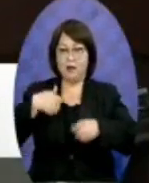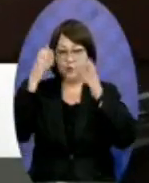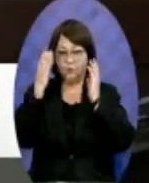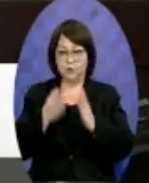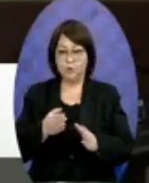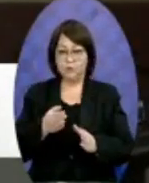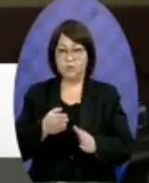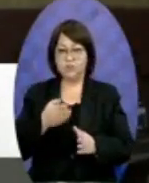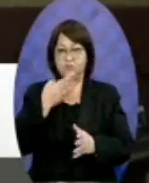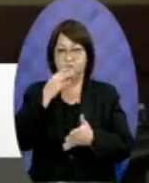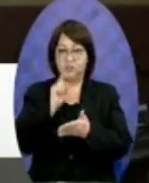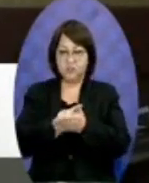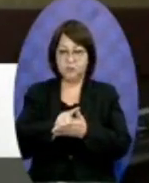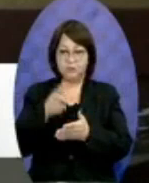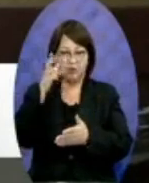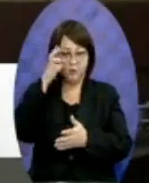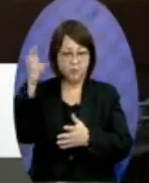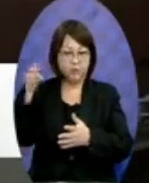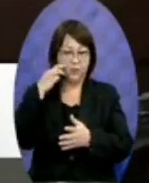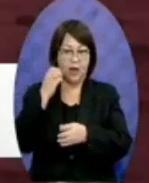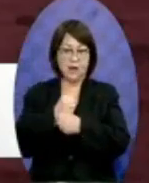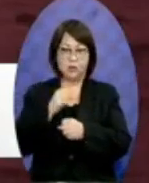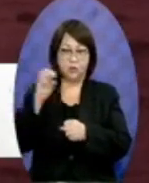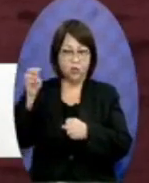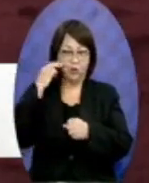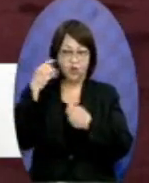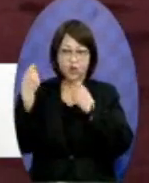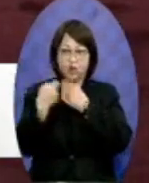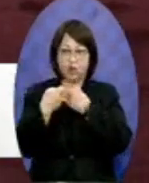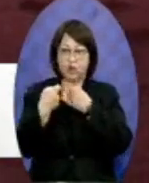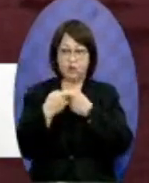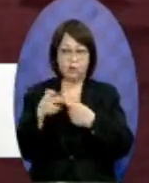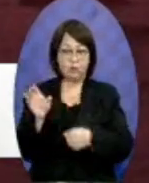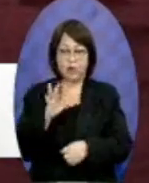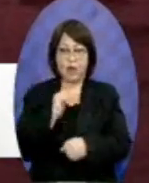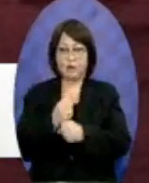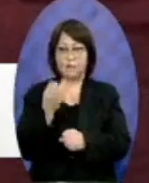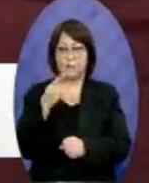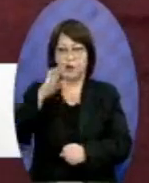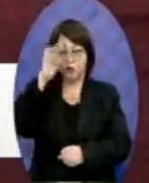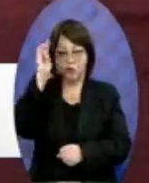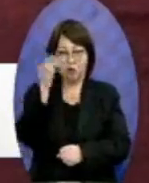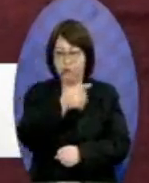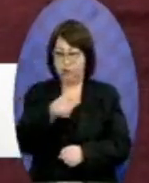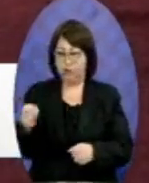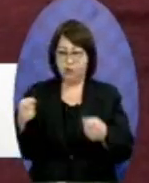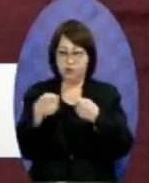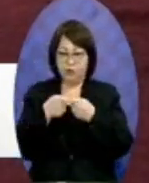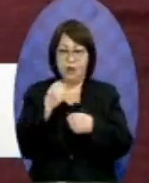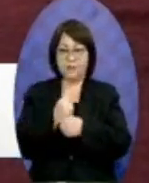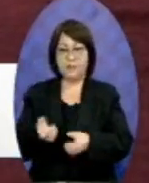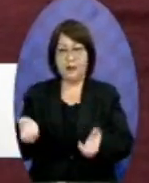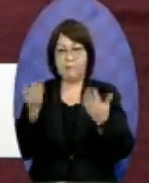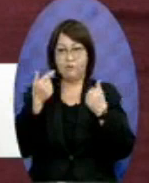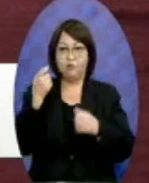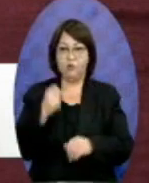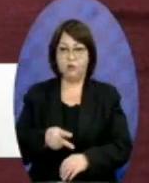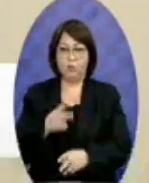ирсэн хүний боловсрал мэдлэг ажлын туршлагад тааруулдаг биш. Ажлын байрны тодорхойлтод нийцсэн хүнийг ажилд авах тогтолцоог хуульчилсан